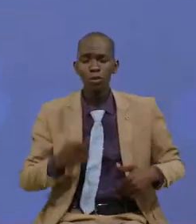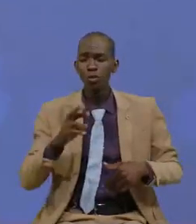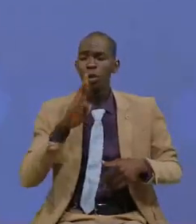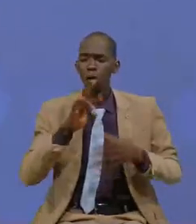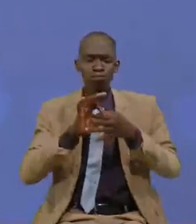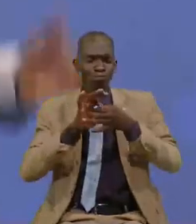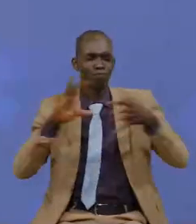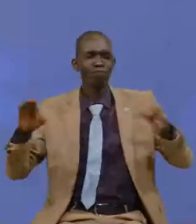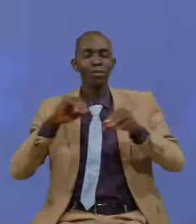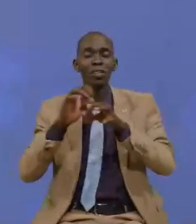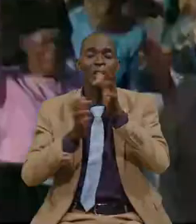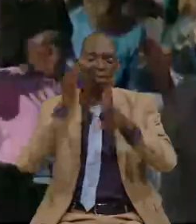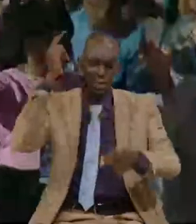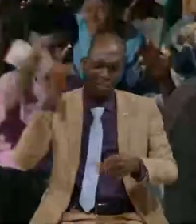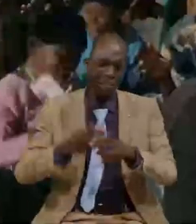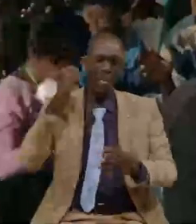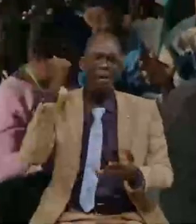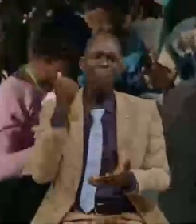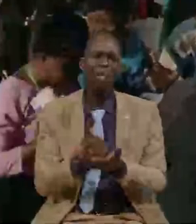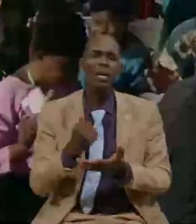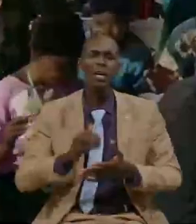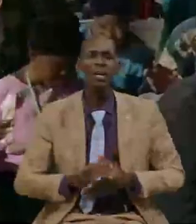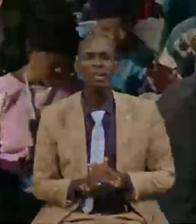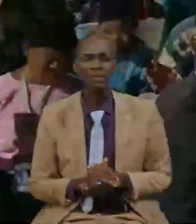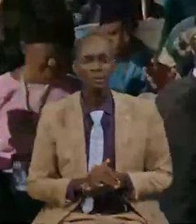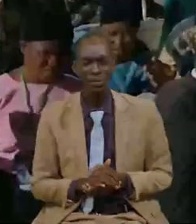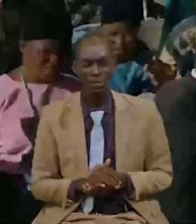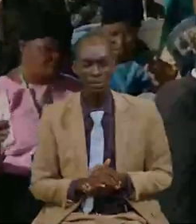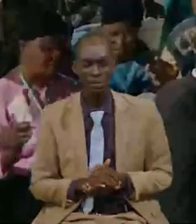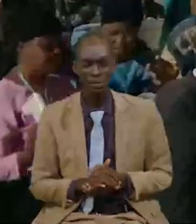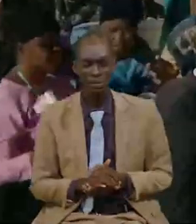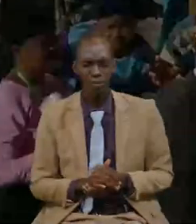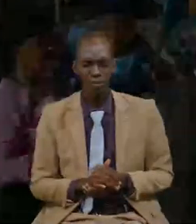et de fléau, vous en êtes déliés au nom de Jésus-Christ.